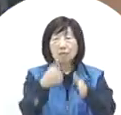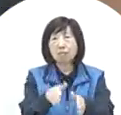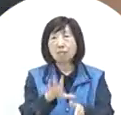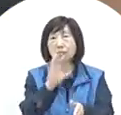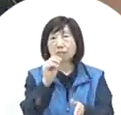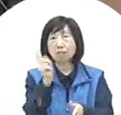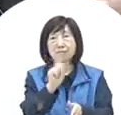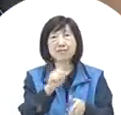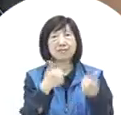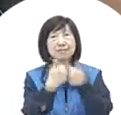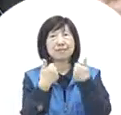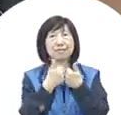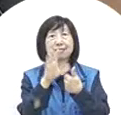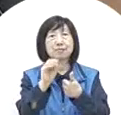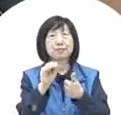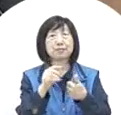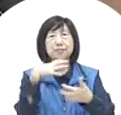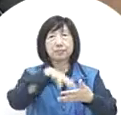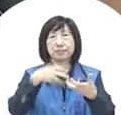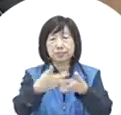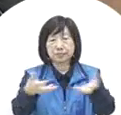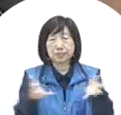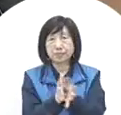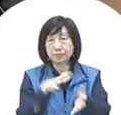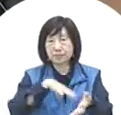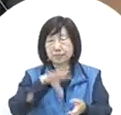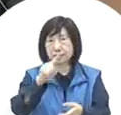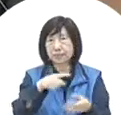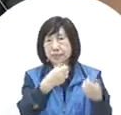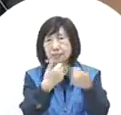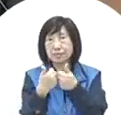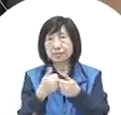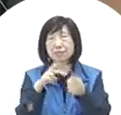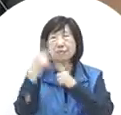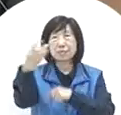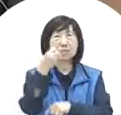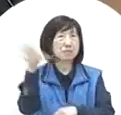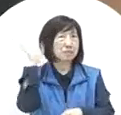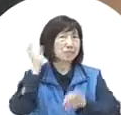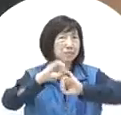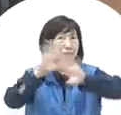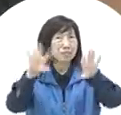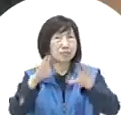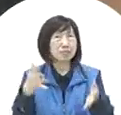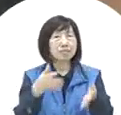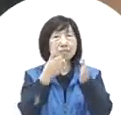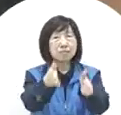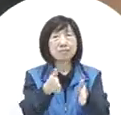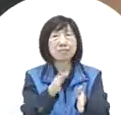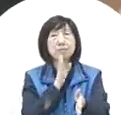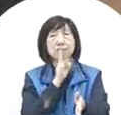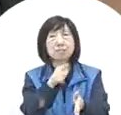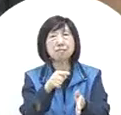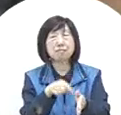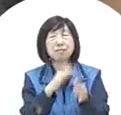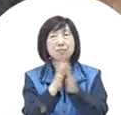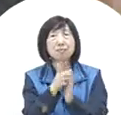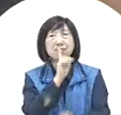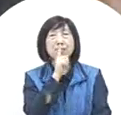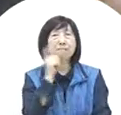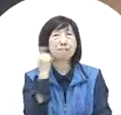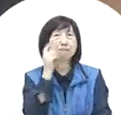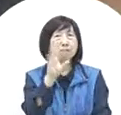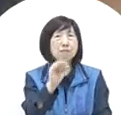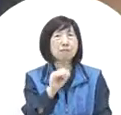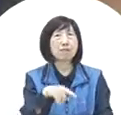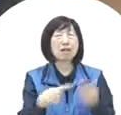关的会议嘛？内部有这个案子有没有疏失？跟你们发布的新闻有没有哪边对社会大众、对媒体是非属实的地方？ 我跟议员